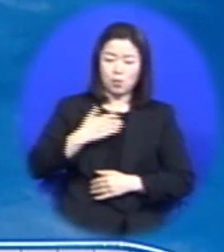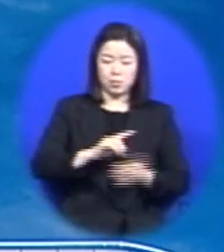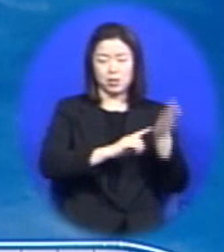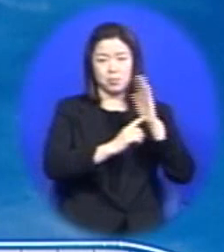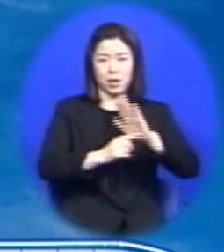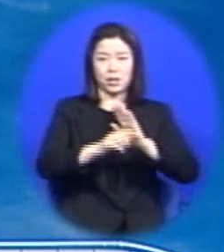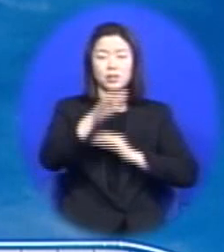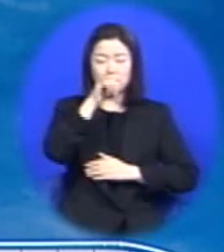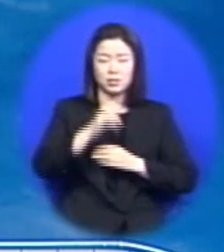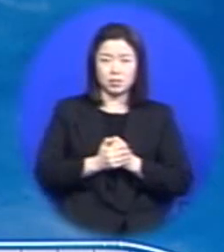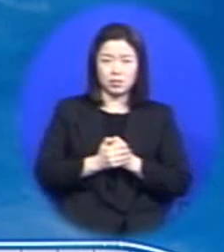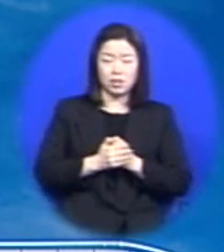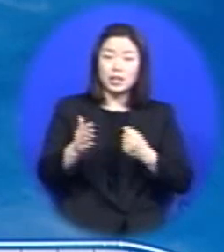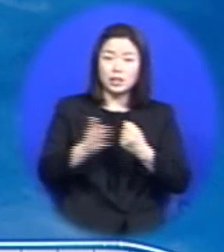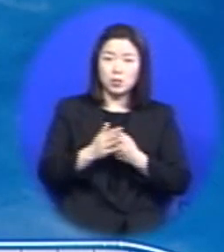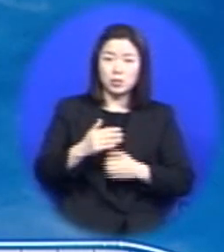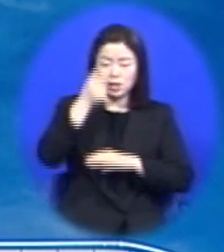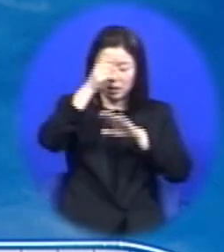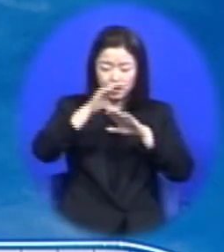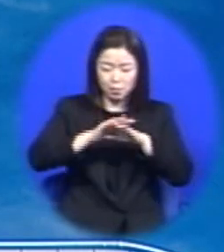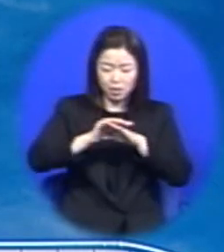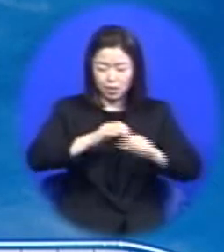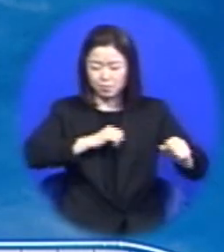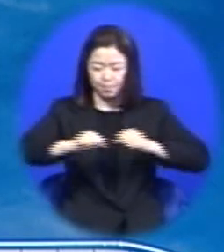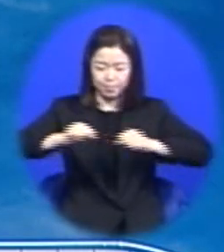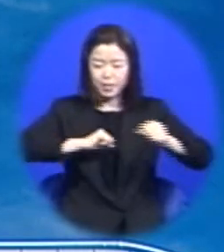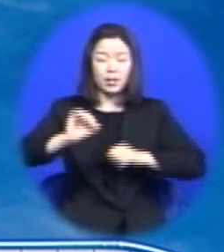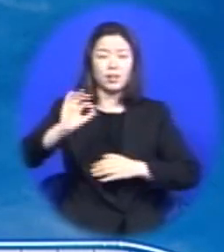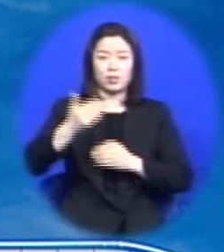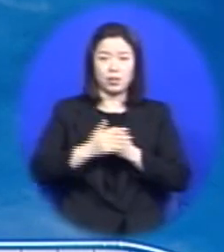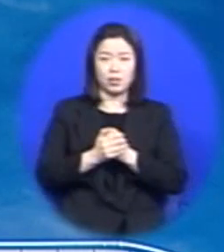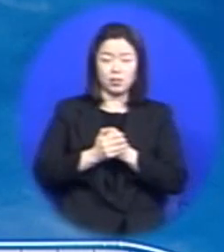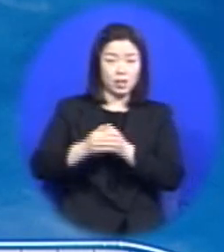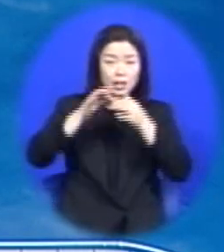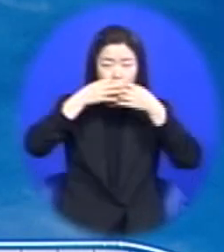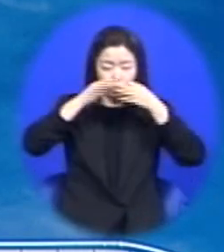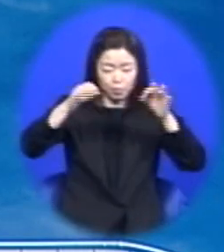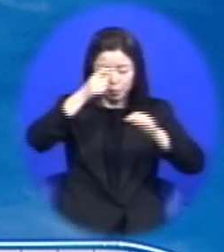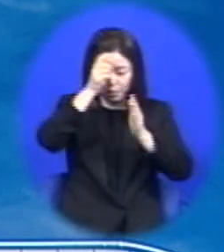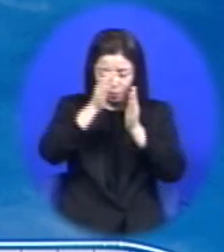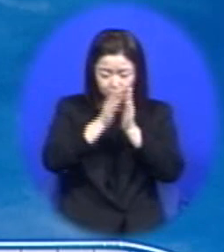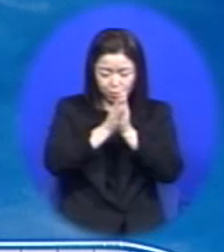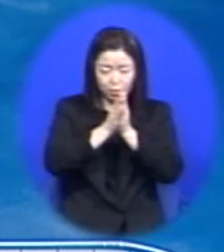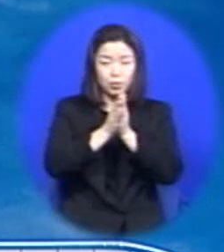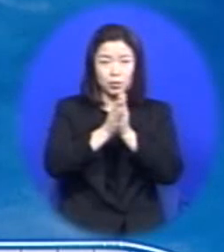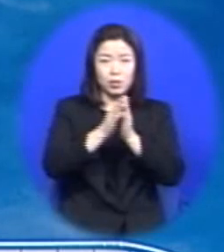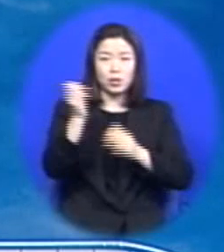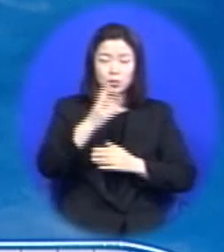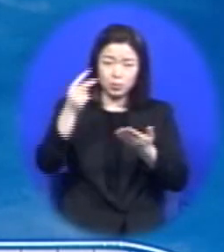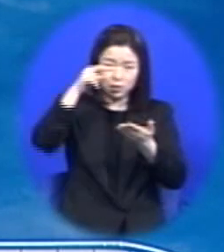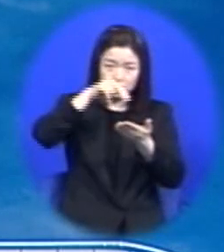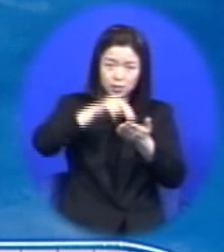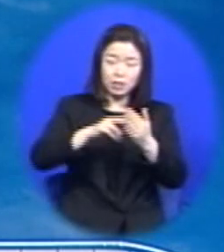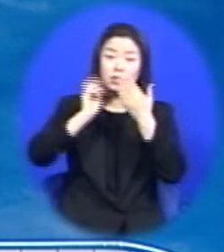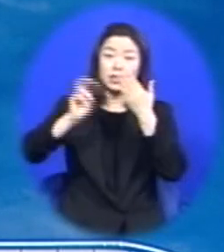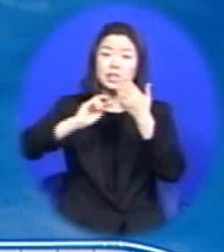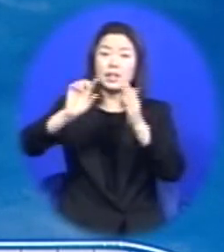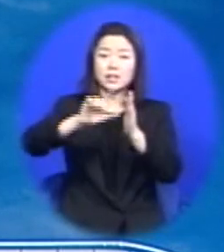예배가 역동적이게 되는 거죠. 통성기도 또 일어나서 찬양하는